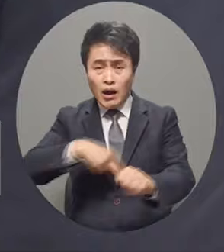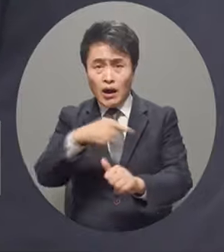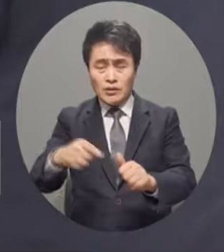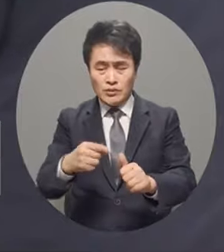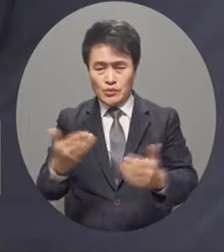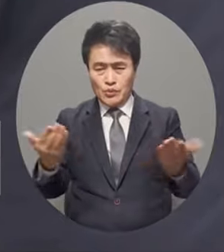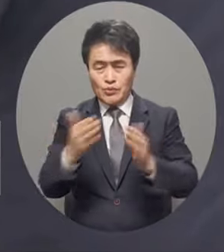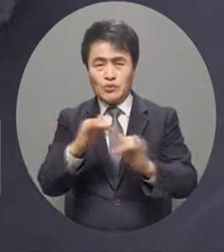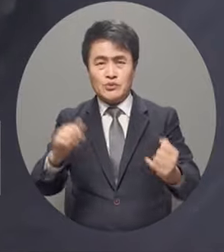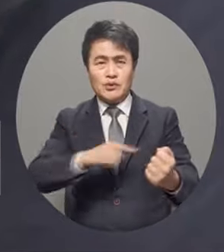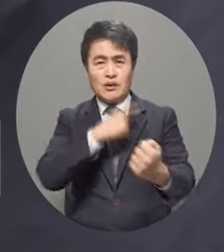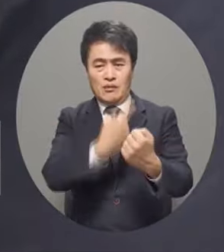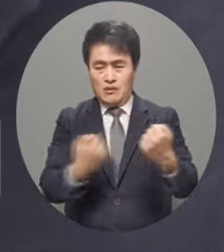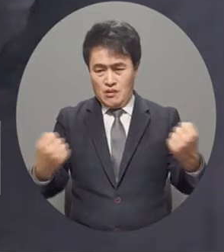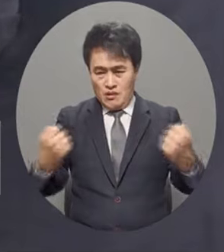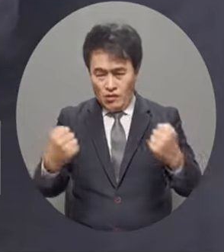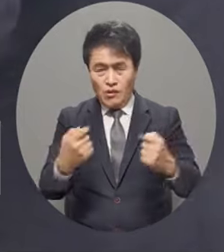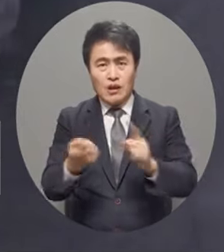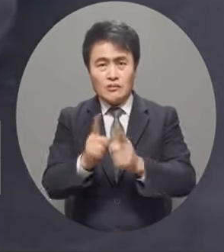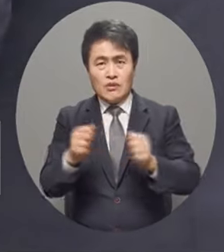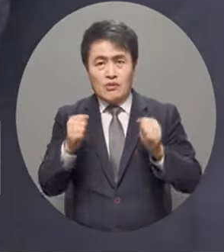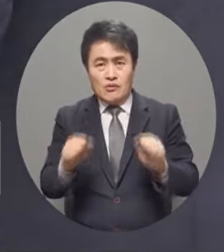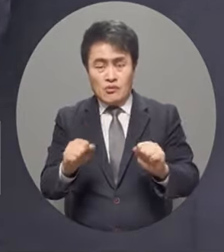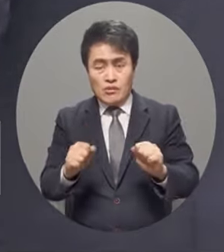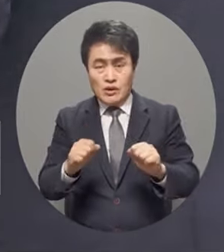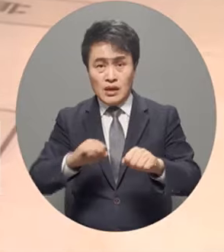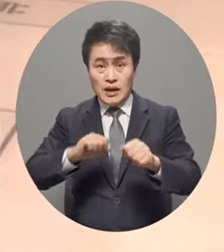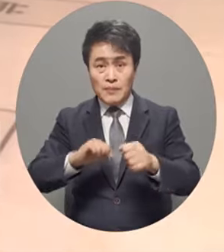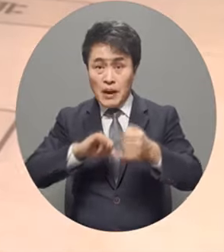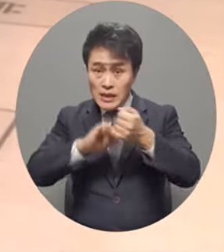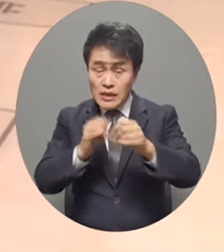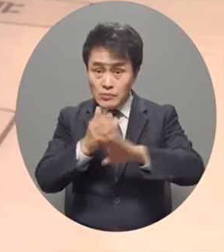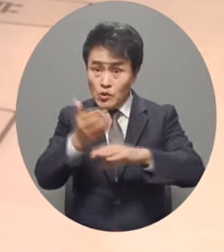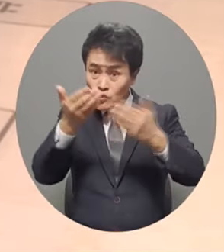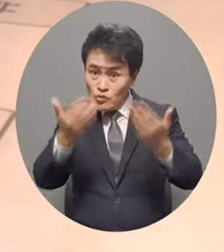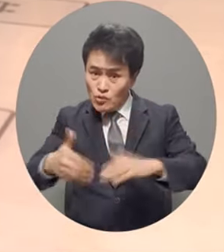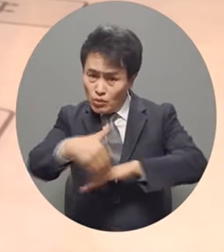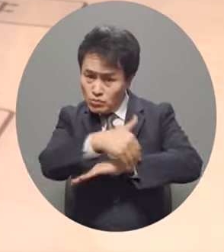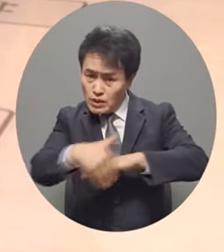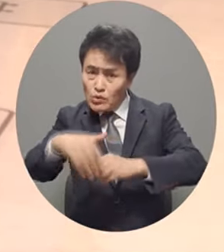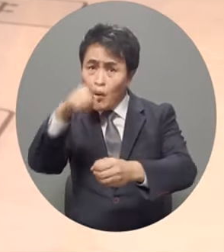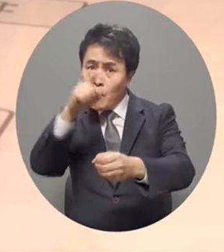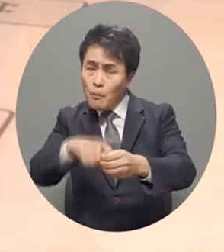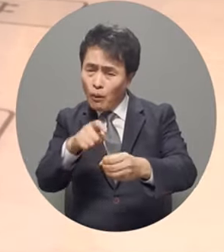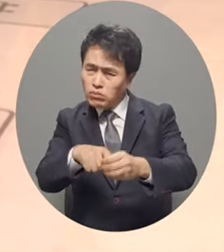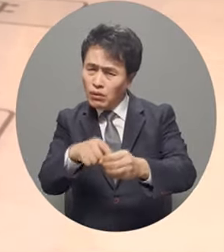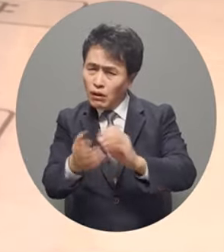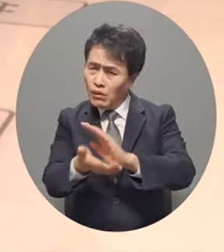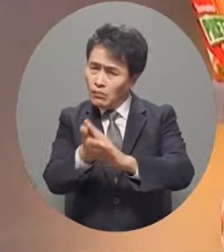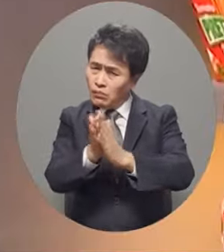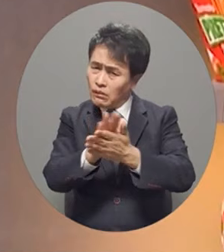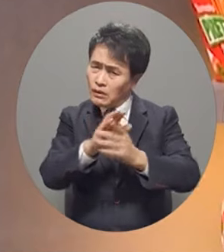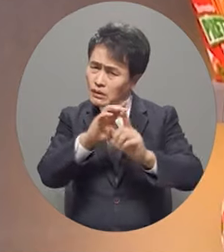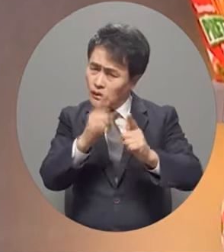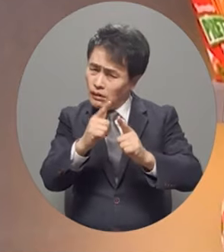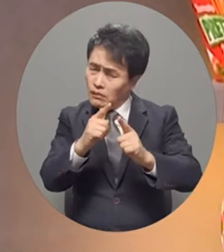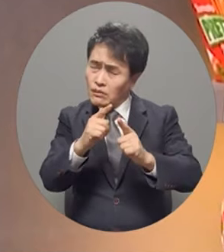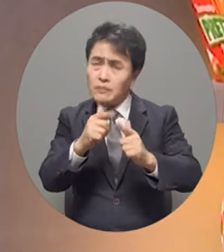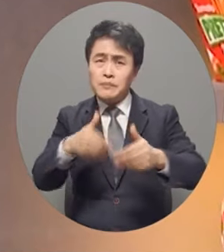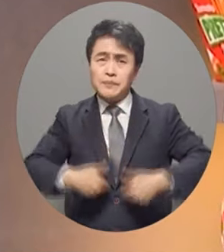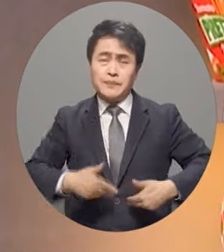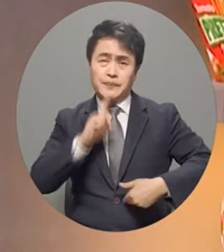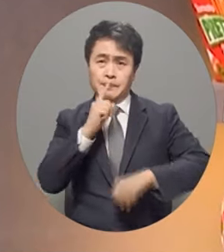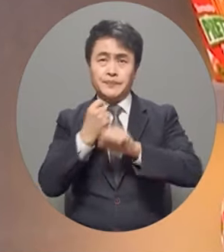건강권과 상생 발전을 고려해 만든 의무 휴업 제도의 취지가 퇴색되지 않을 요소가 필요해 보입니다. MBC